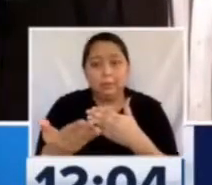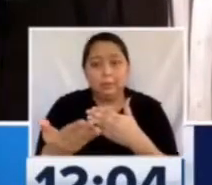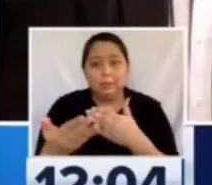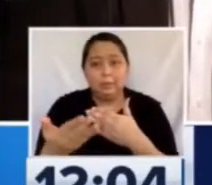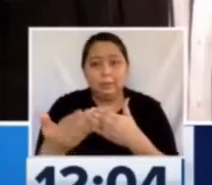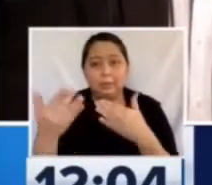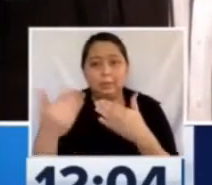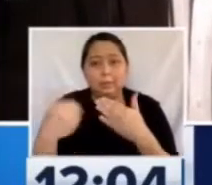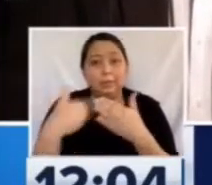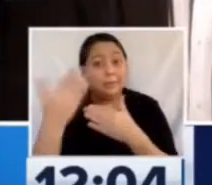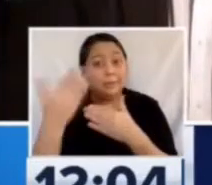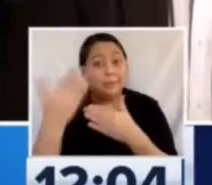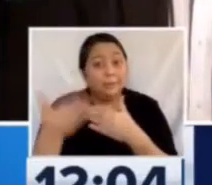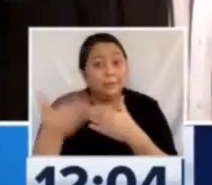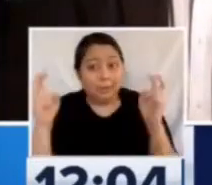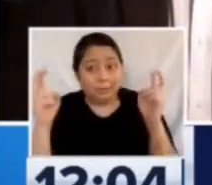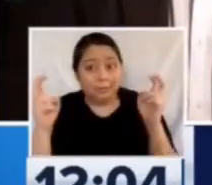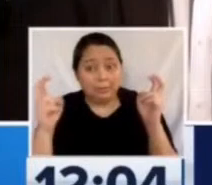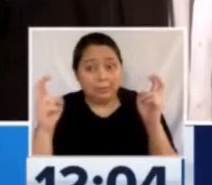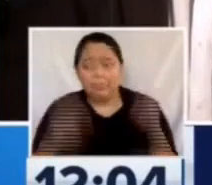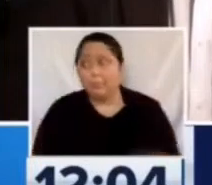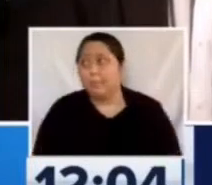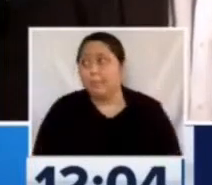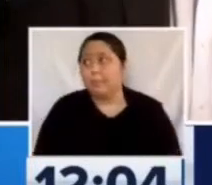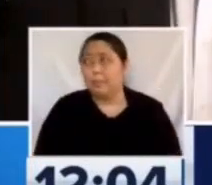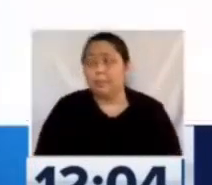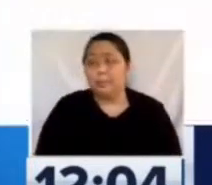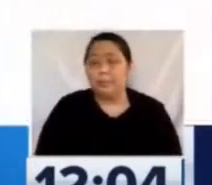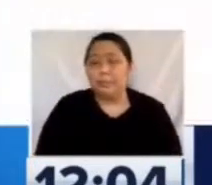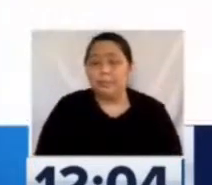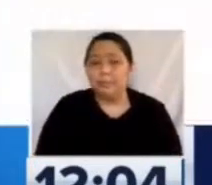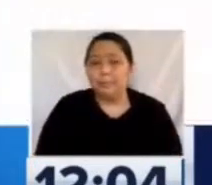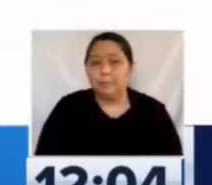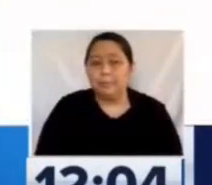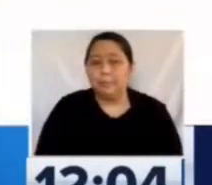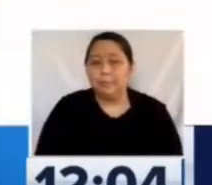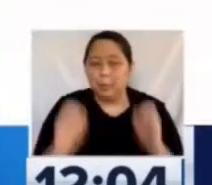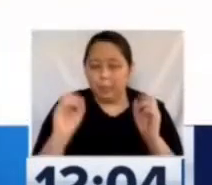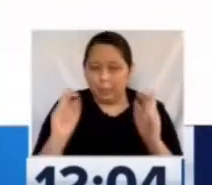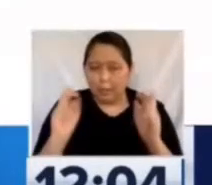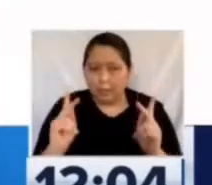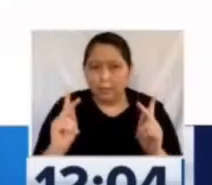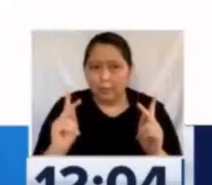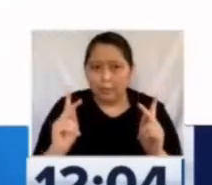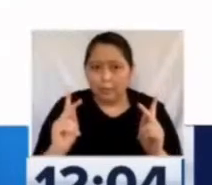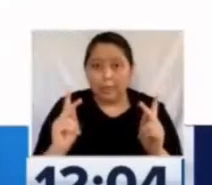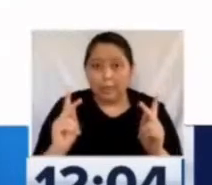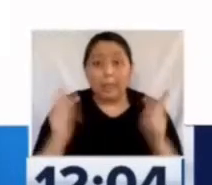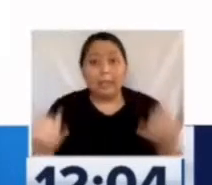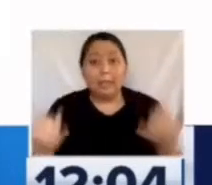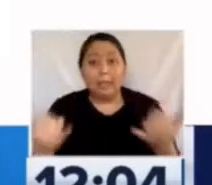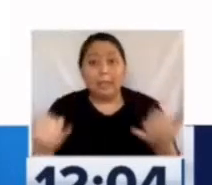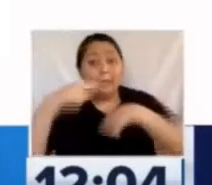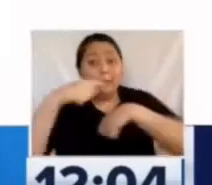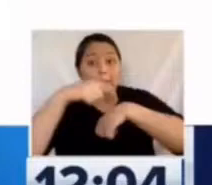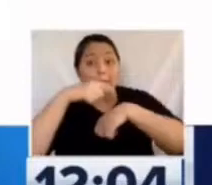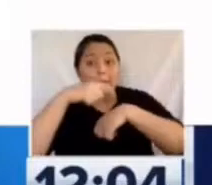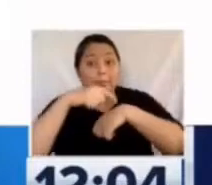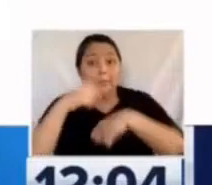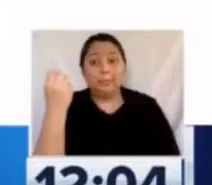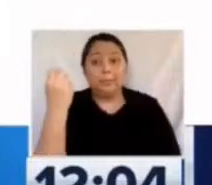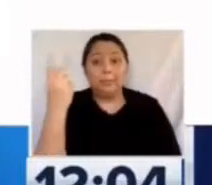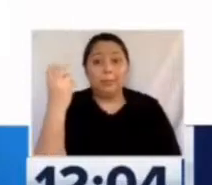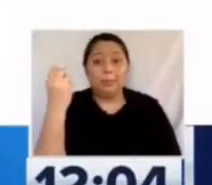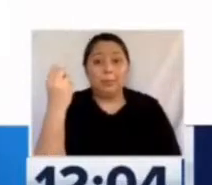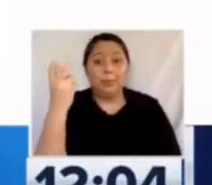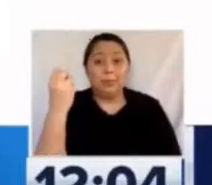Yes, bigyan pugay din natin ang Filipino Sign Language Access Team for COVID-19 para po sa walang sawang pagsuporta sa ating